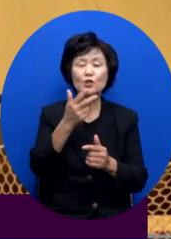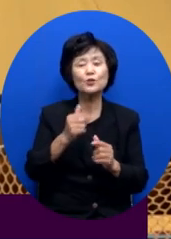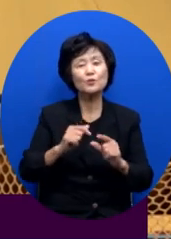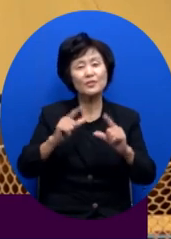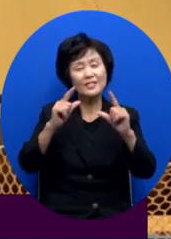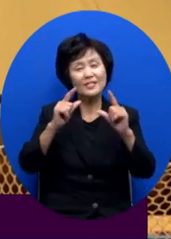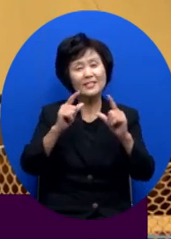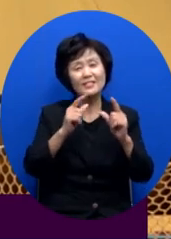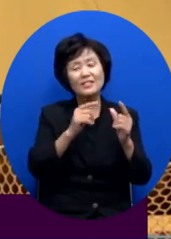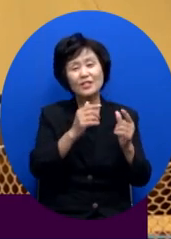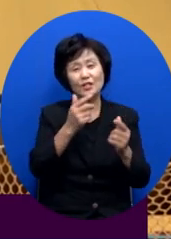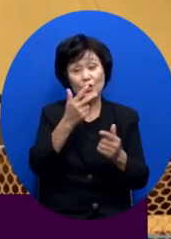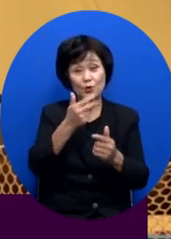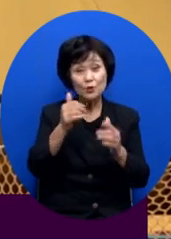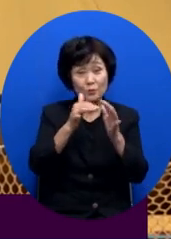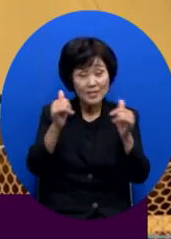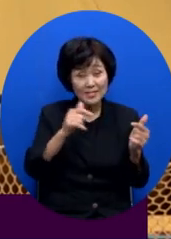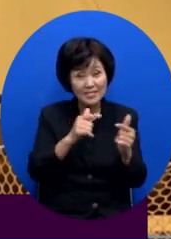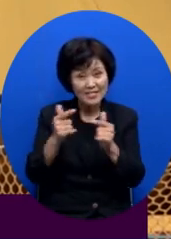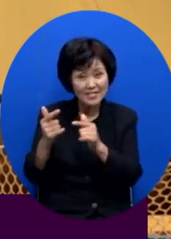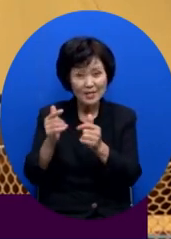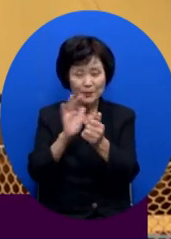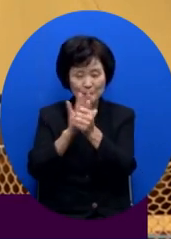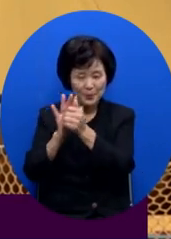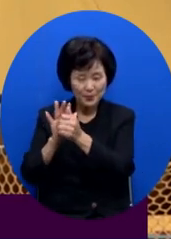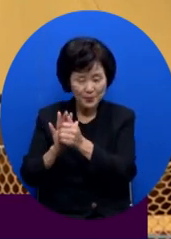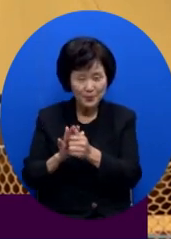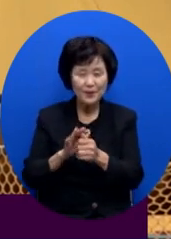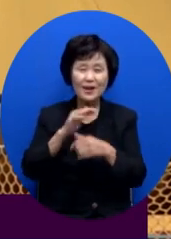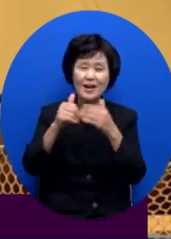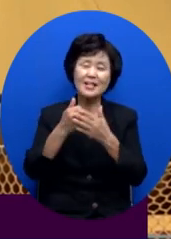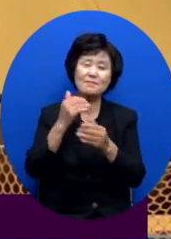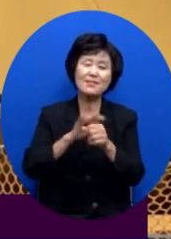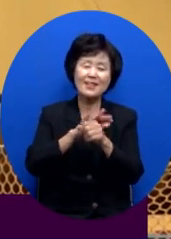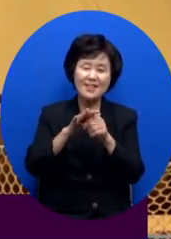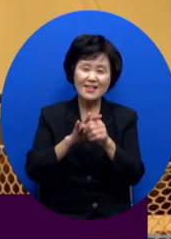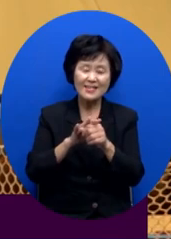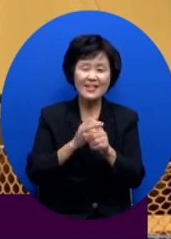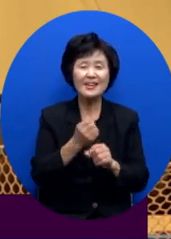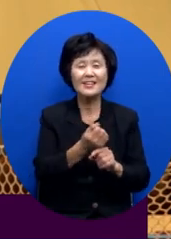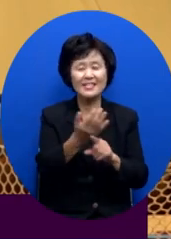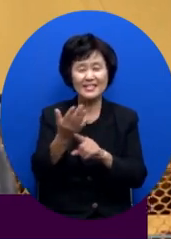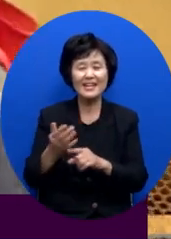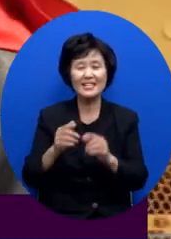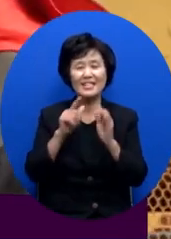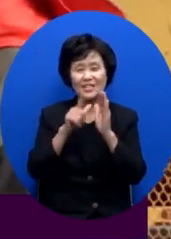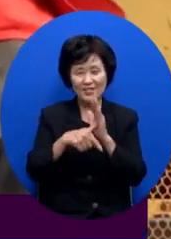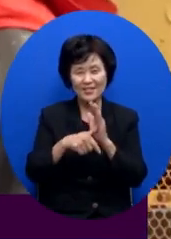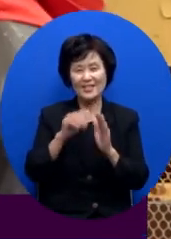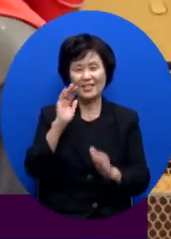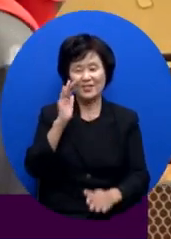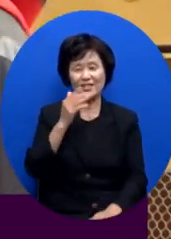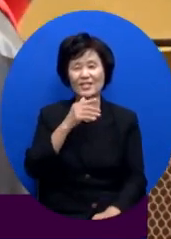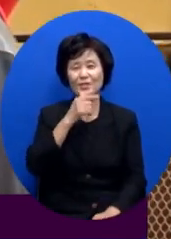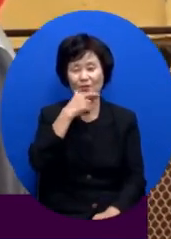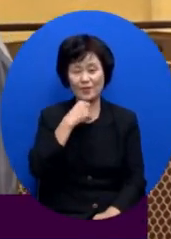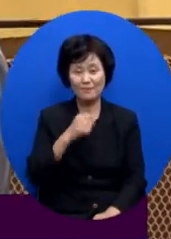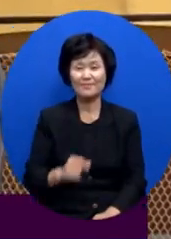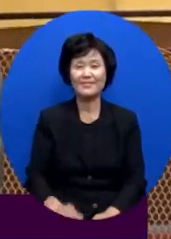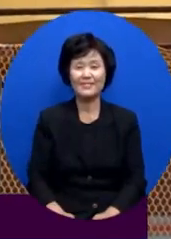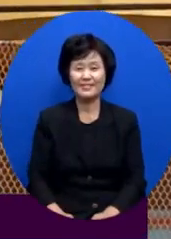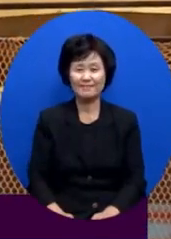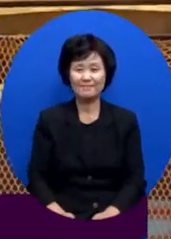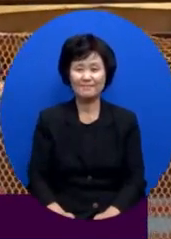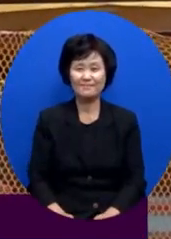오셔서 따뜻하게 주의 사랑을 만끽하고 경험하는 시간을 가졌으면 좋겠습니다. 감사합니다. 네, 정말 그런 행사가 될 것이라